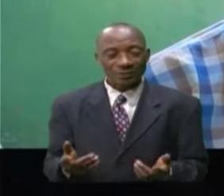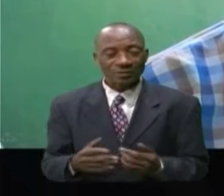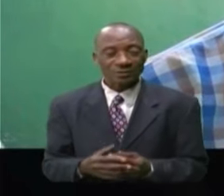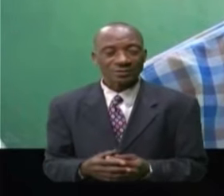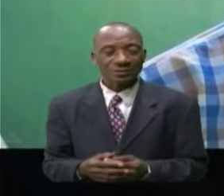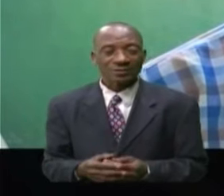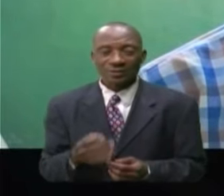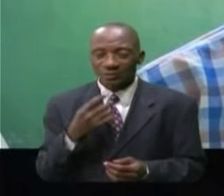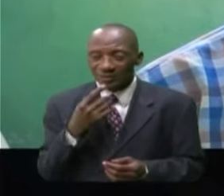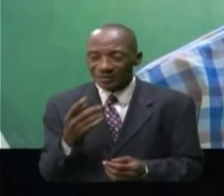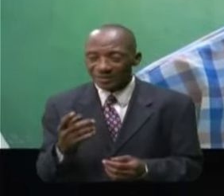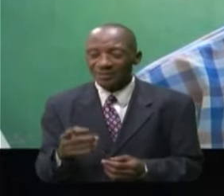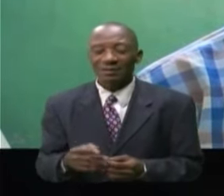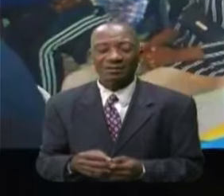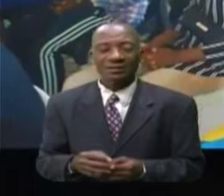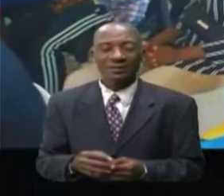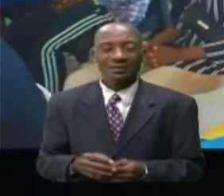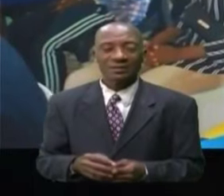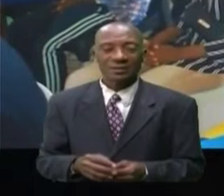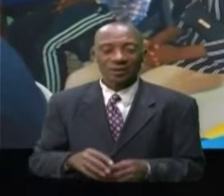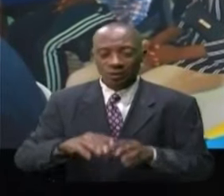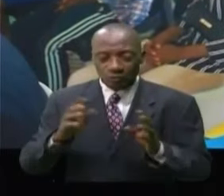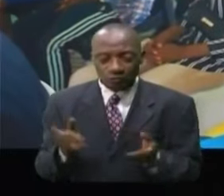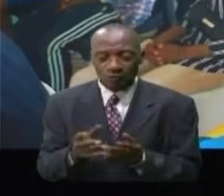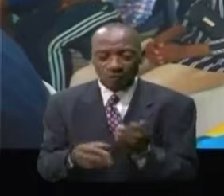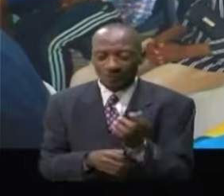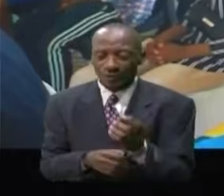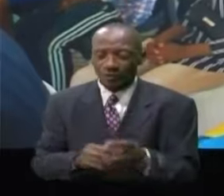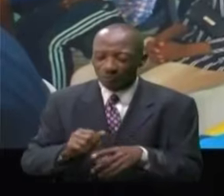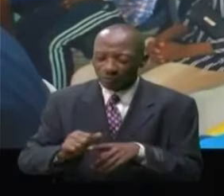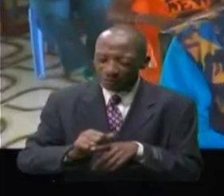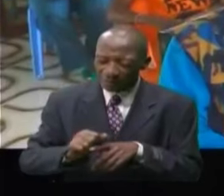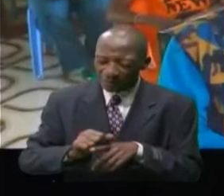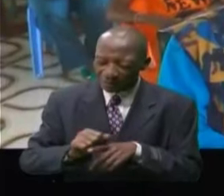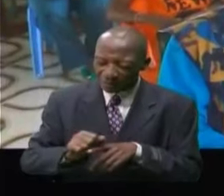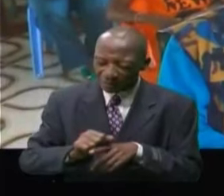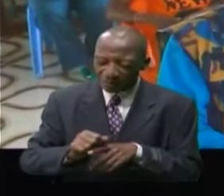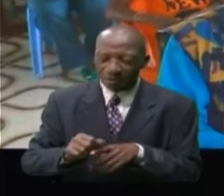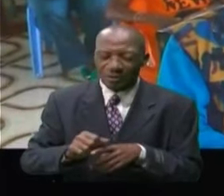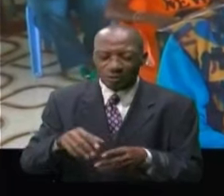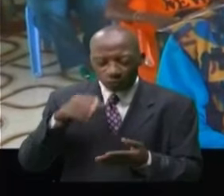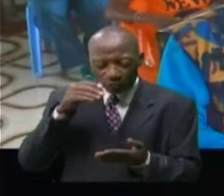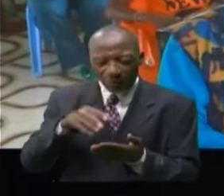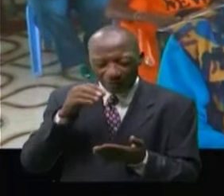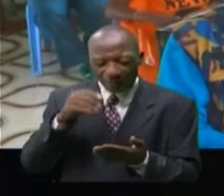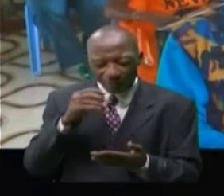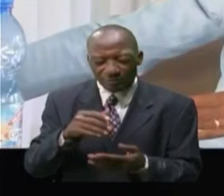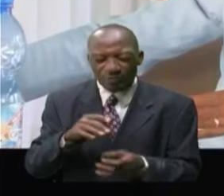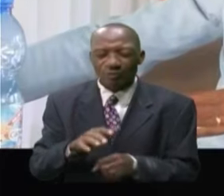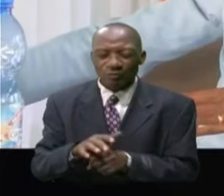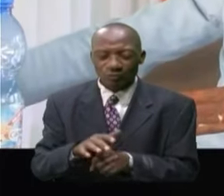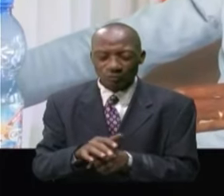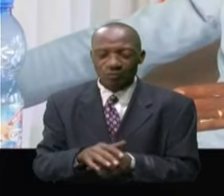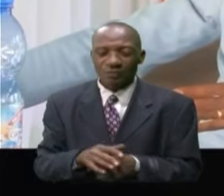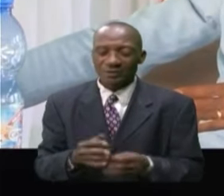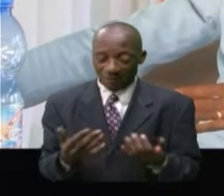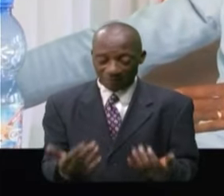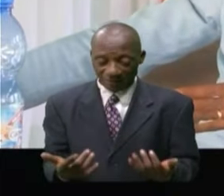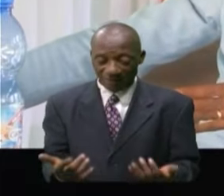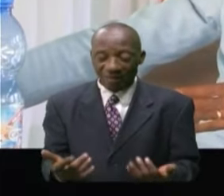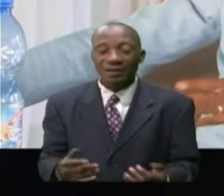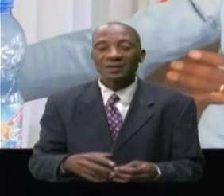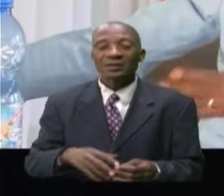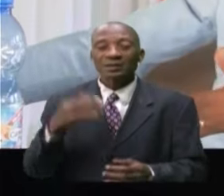avec sa sagesse et son expertise. Avant la prochaine publication de son ouvrage, le professeur Debot a abordé ces